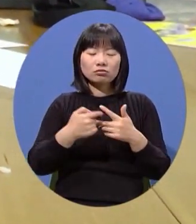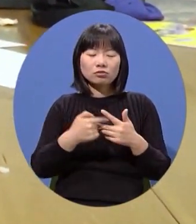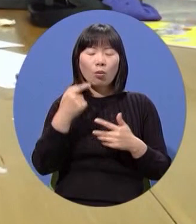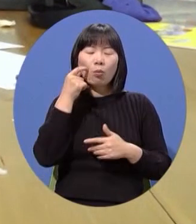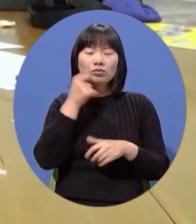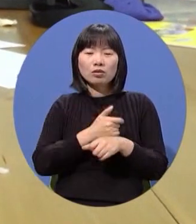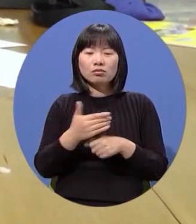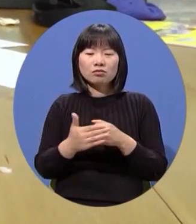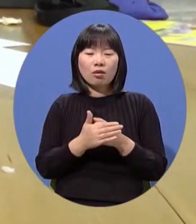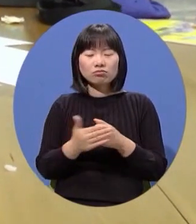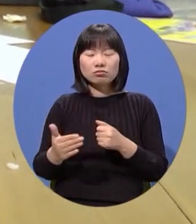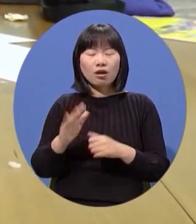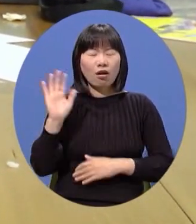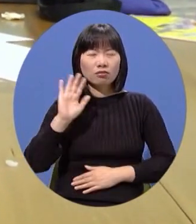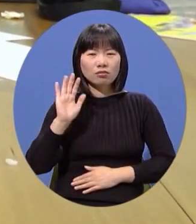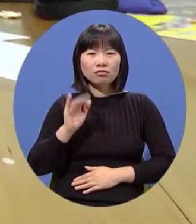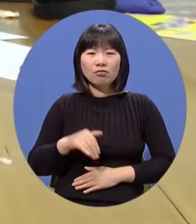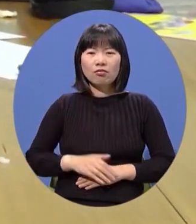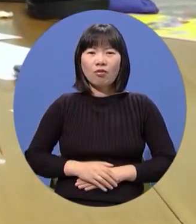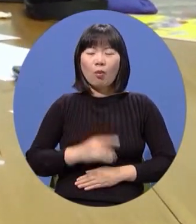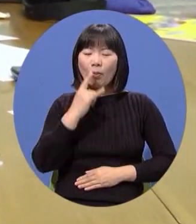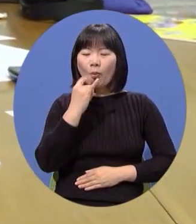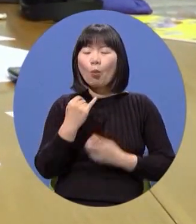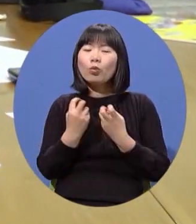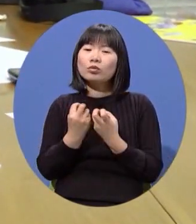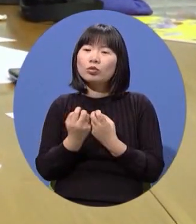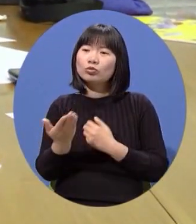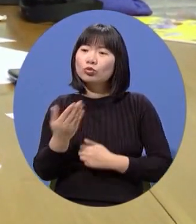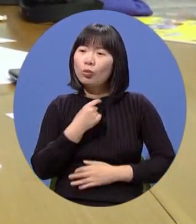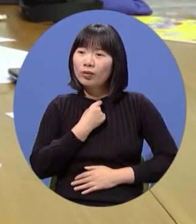응. 그럼 엄마가 어떻게 해줬으면 좋겠어요?